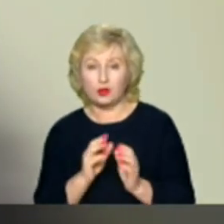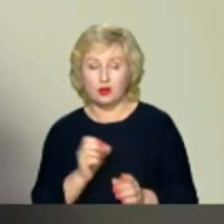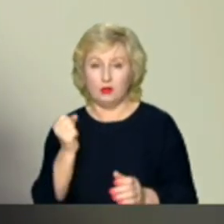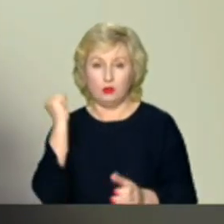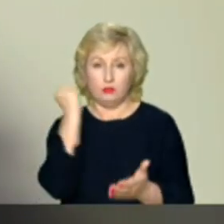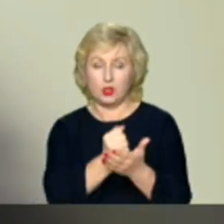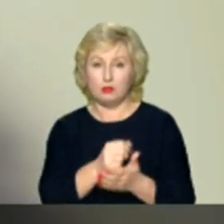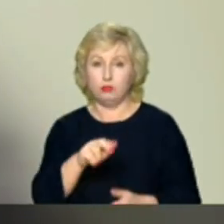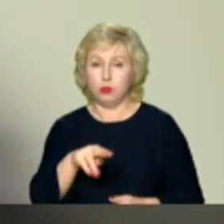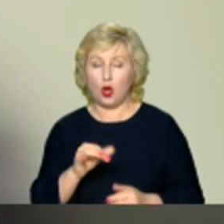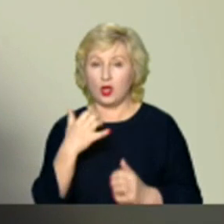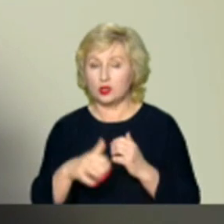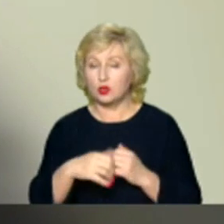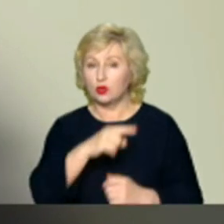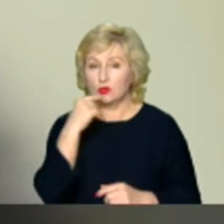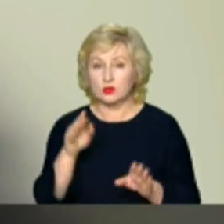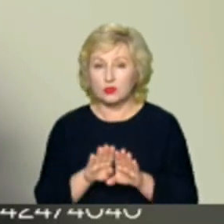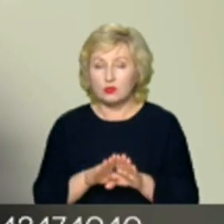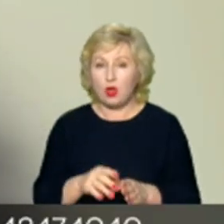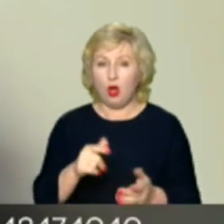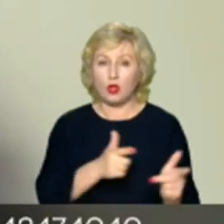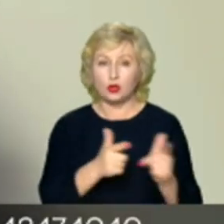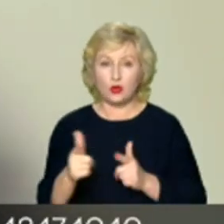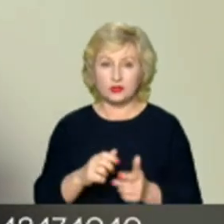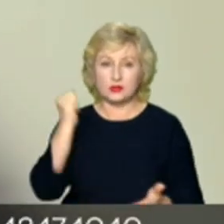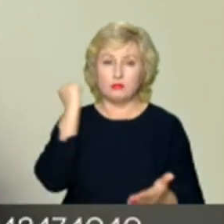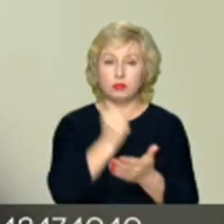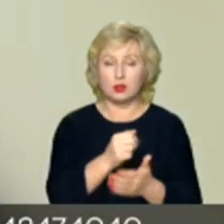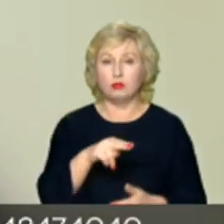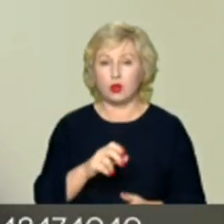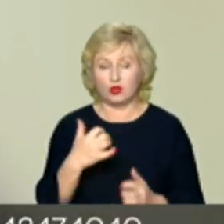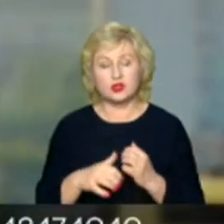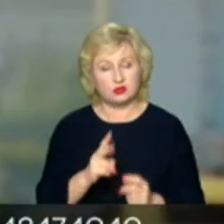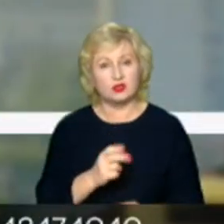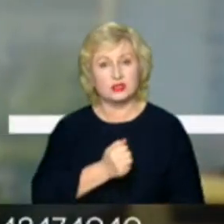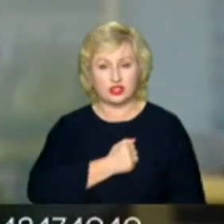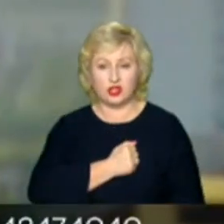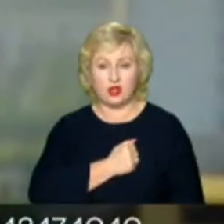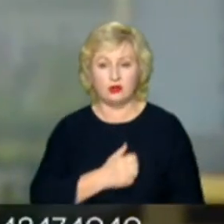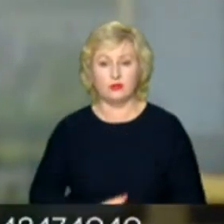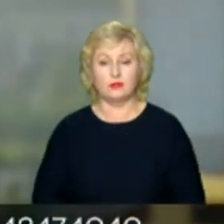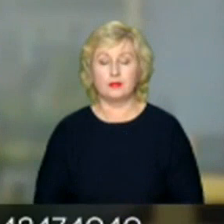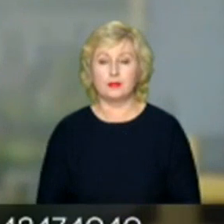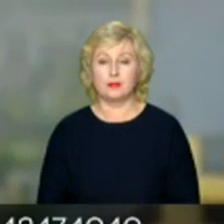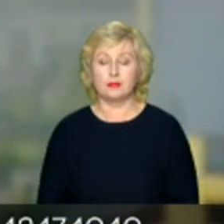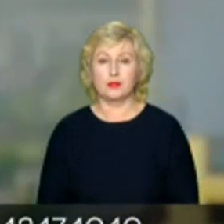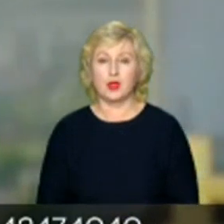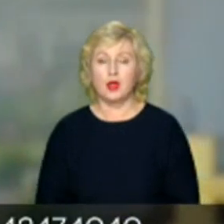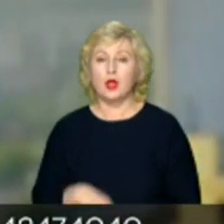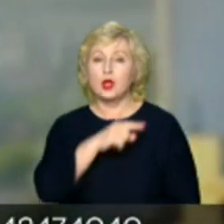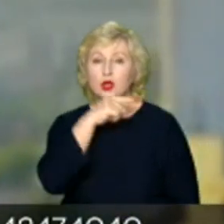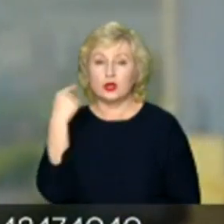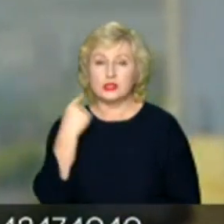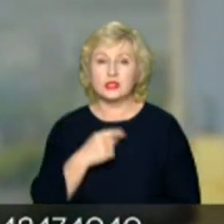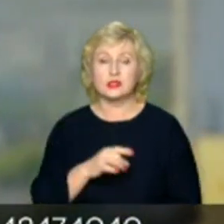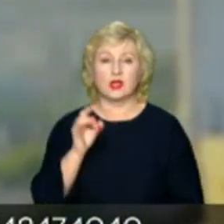у меня ощущение, что русские готовятся бить по Херсону, к сожалению. До того ж, російські так звані